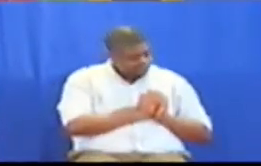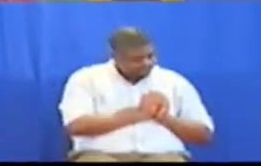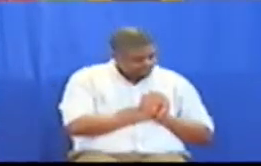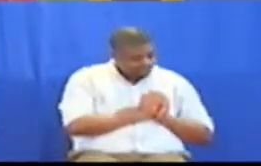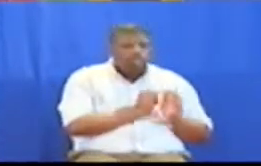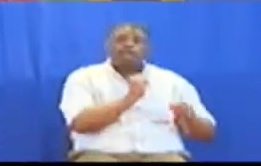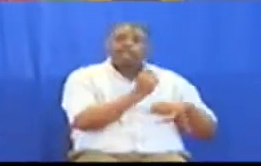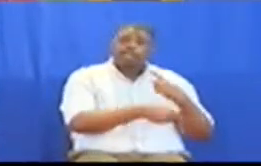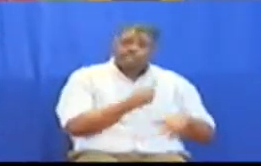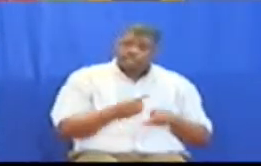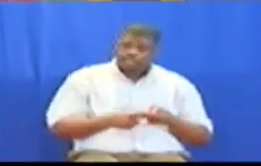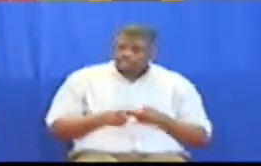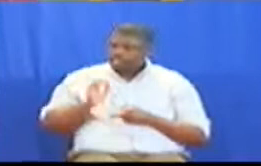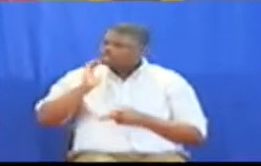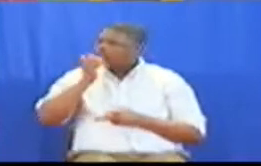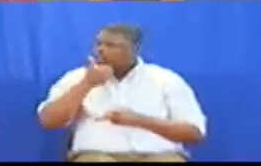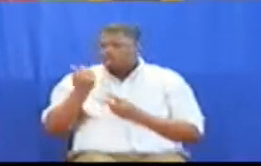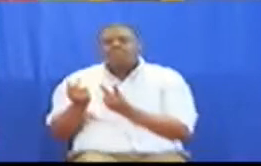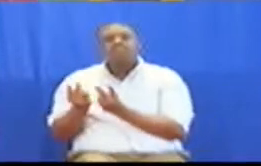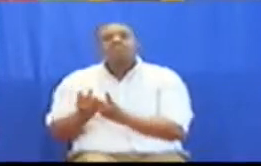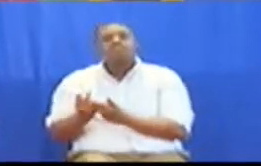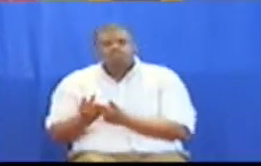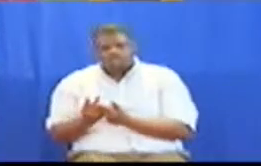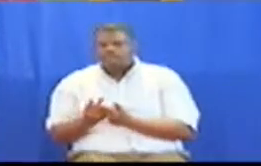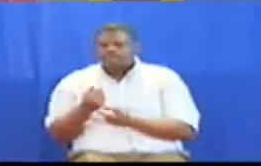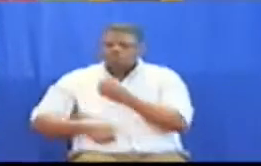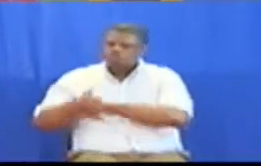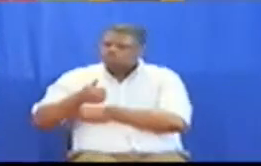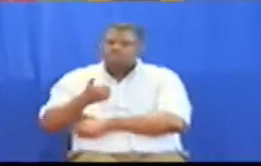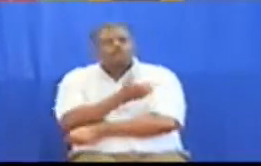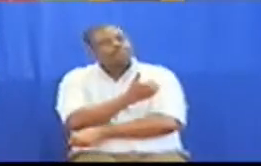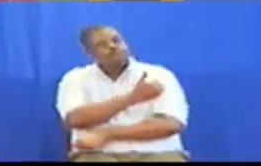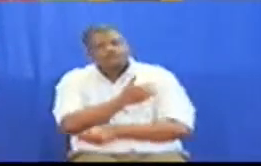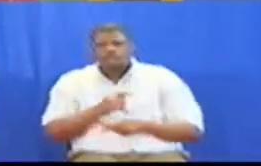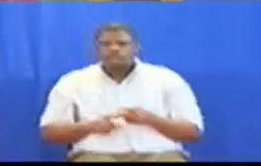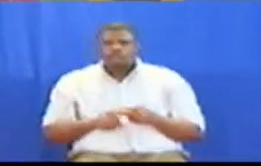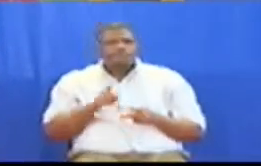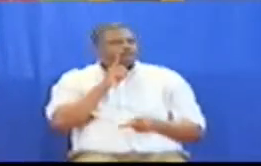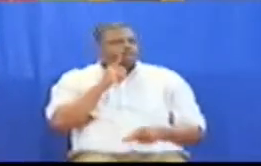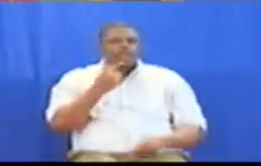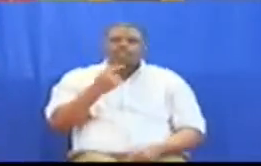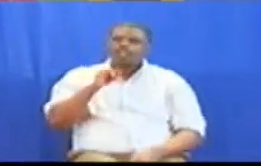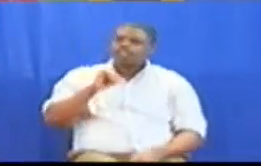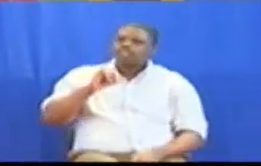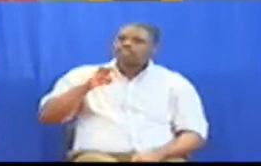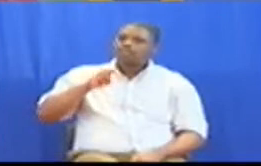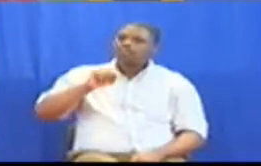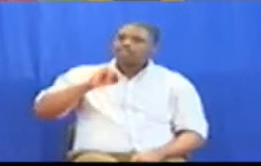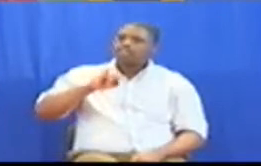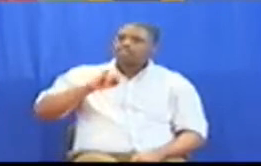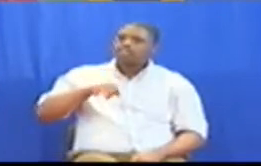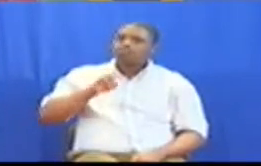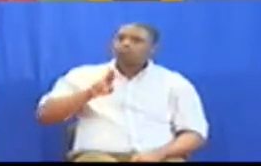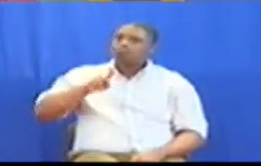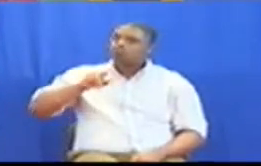tukichukua tahadhari zile ambazo tunaelekezwa na viongozi wetu. Mama Tibaijuka yeye amezungumza kuhusu tiba